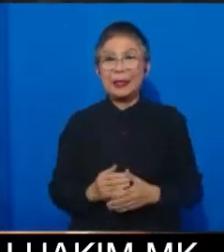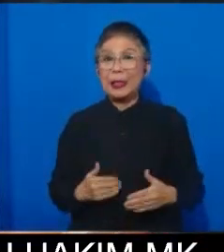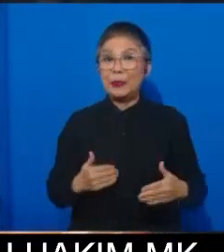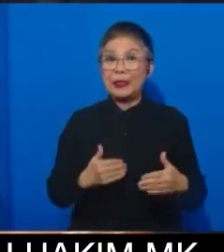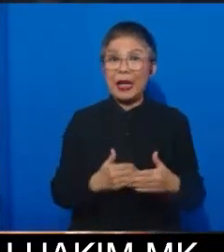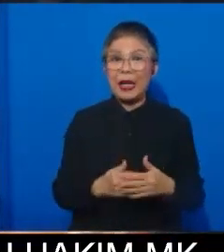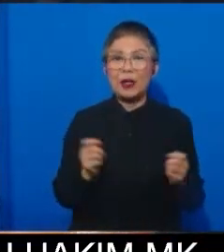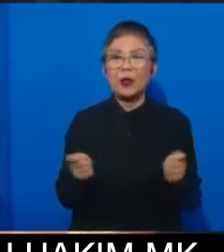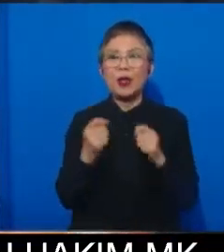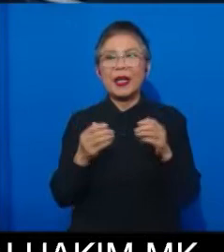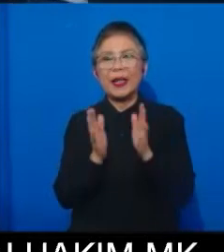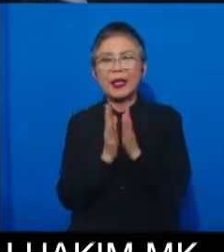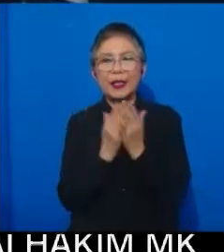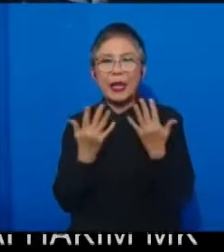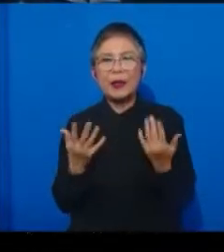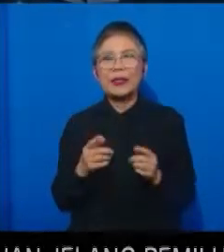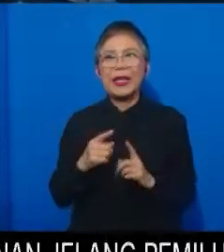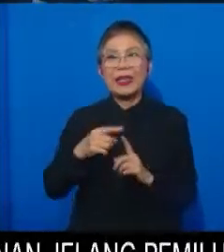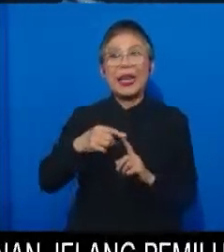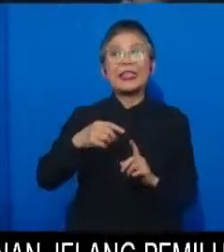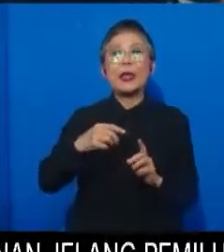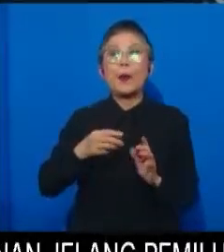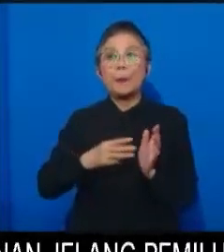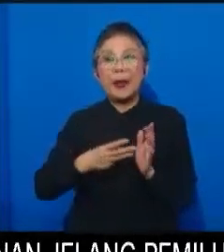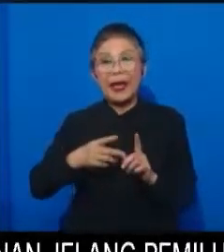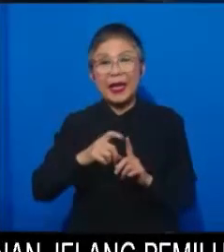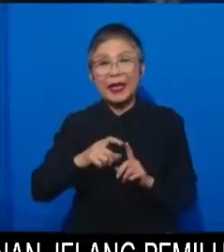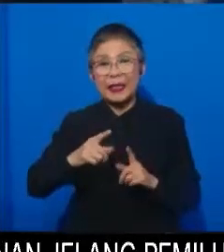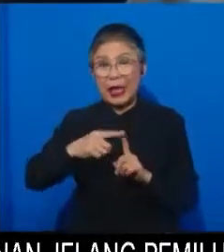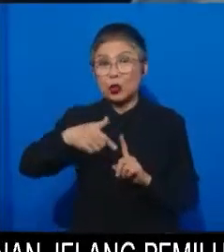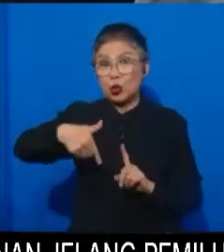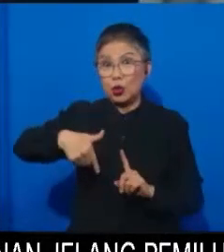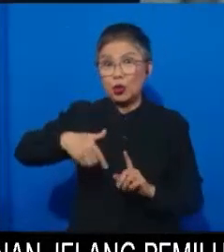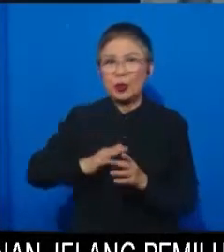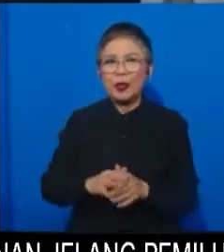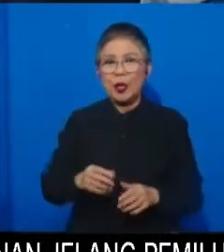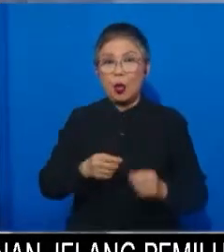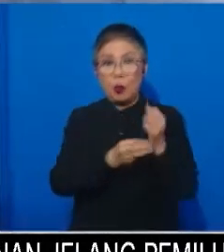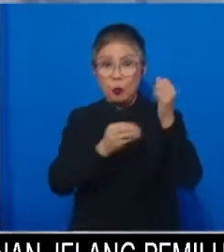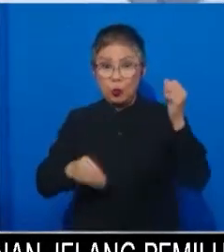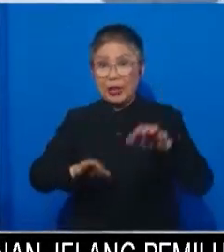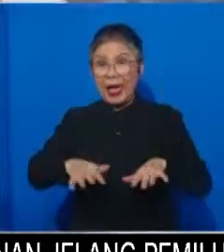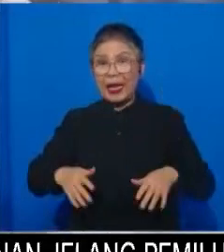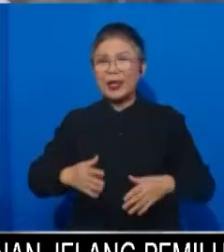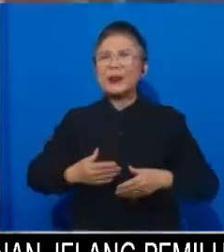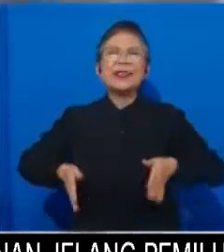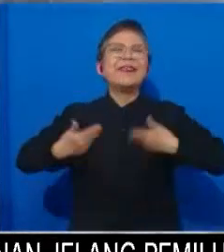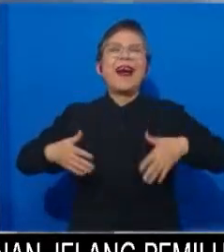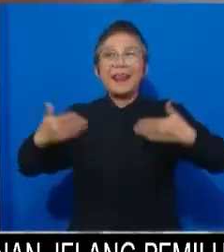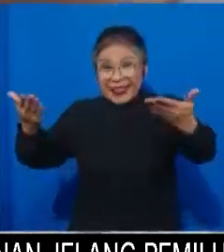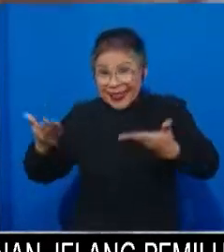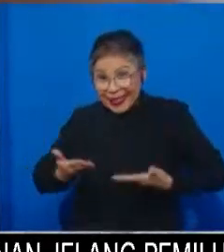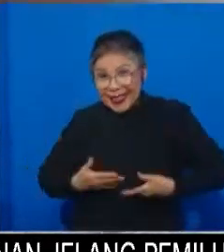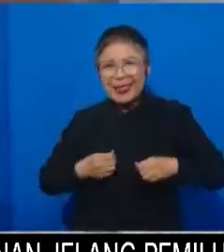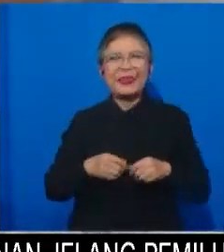ulang tahun Transmedia juga. Program Trans7 Peduli disambut baik oleh pengurus dan anak-anak asuh Panti Asuhan Nurul